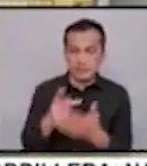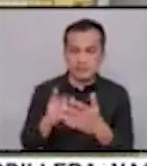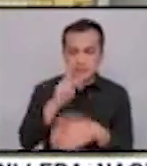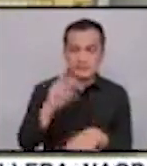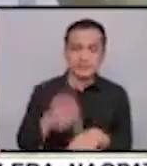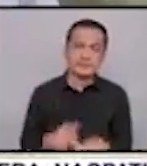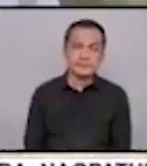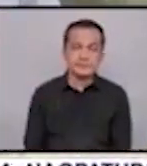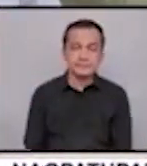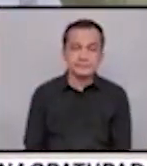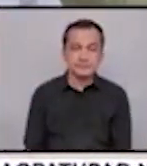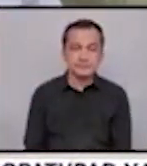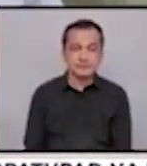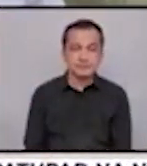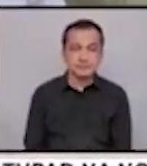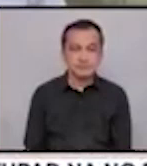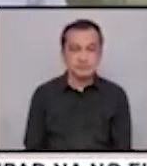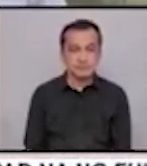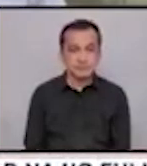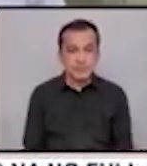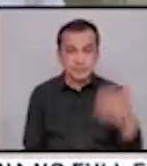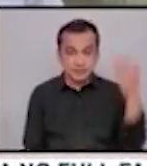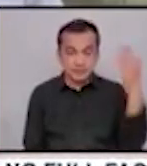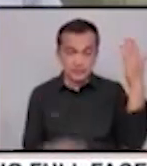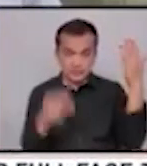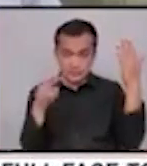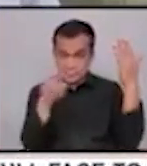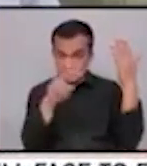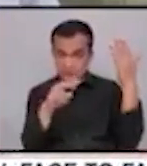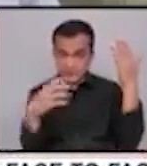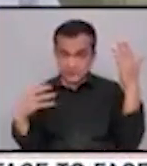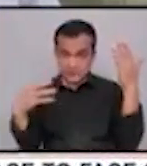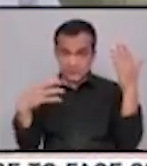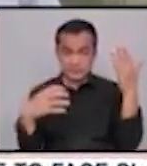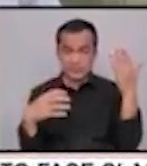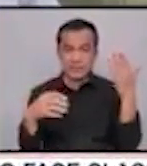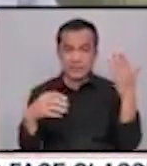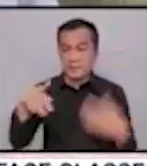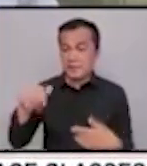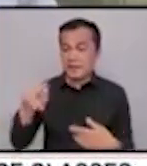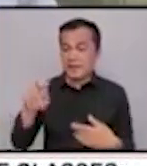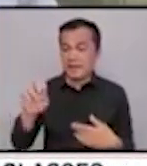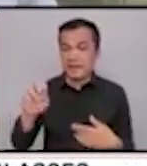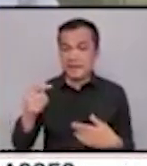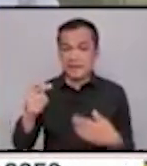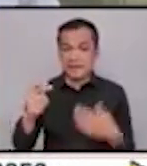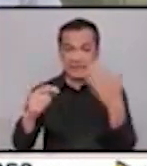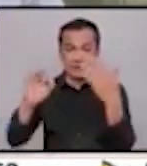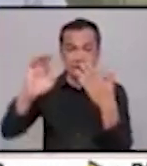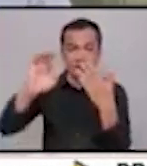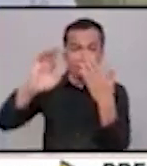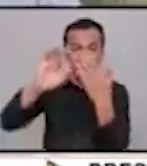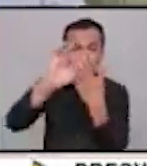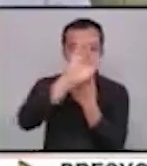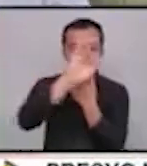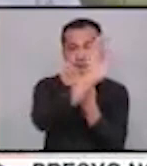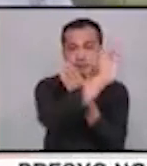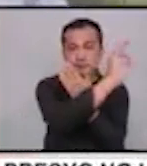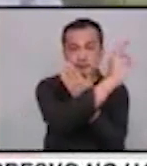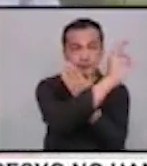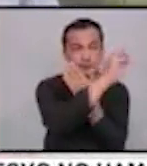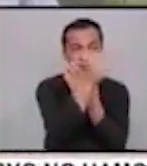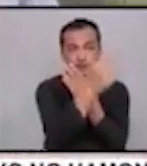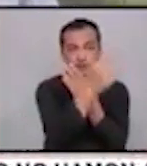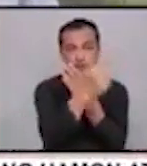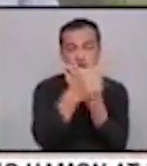natin ngayon din sa ating weather satellite image ng PAGASA, ang dating bagyong Paeng na ngayon ay isang tropical storm na lang ay nasa vicinity na ng Hong Kong kung saan